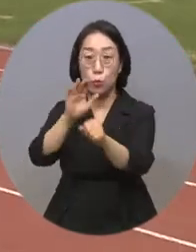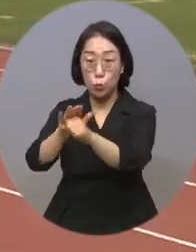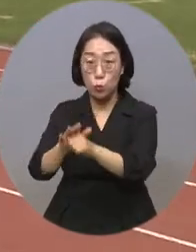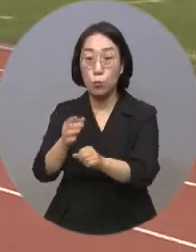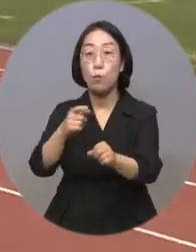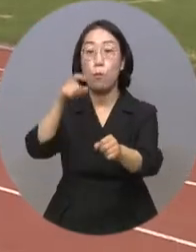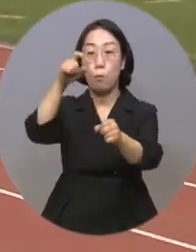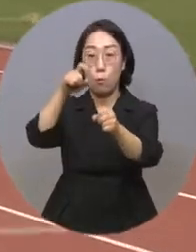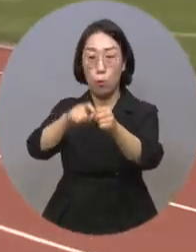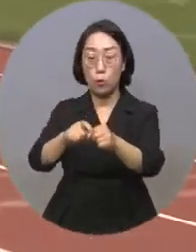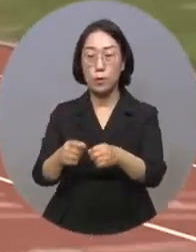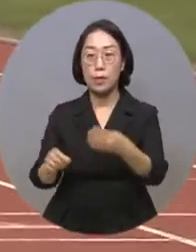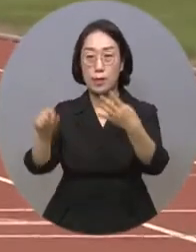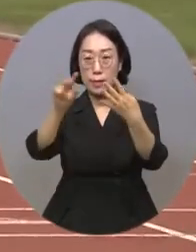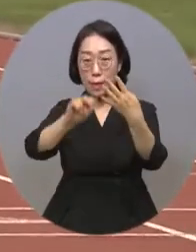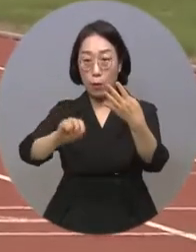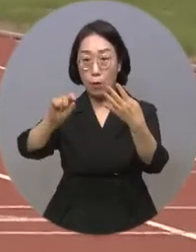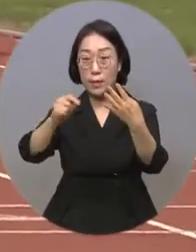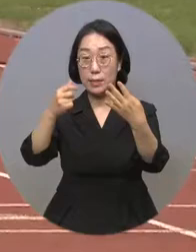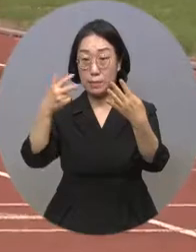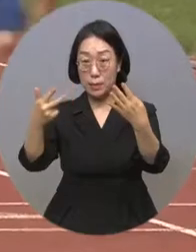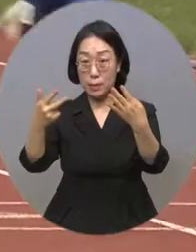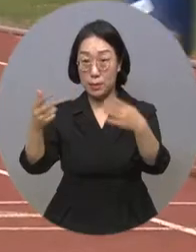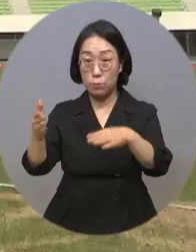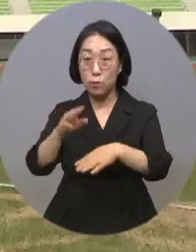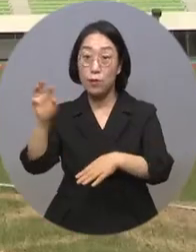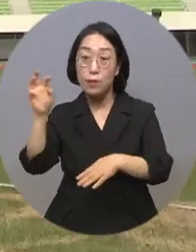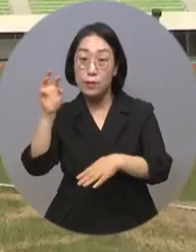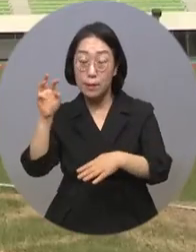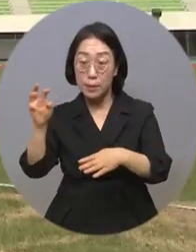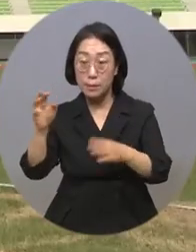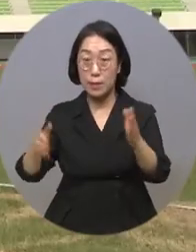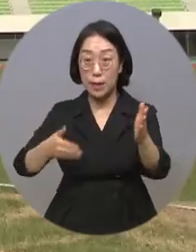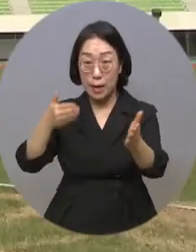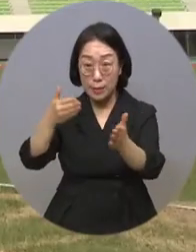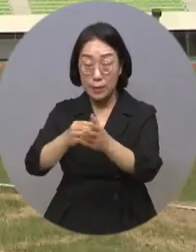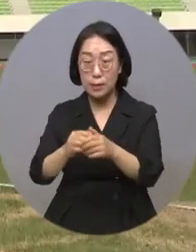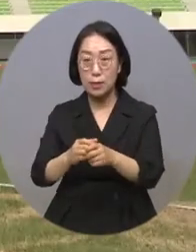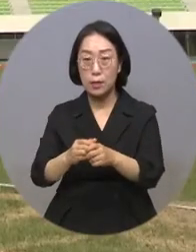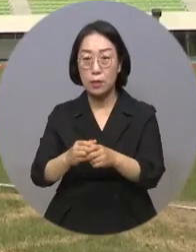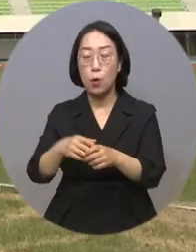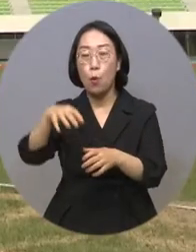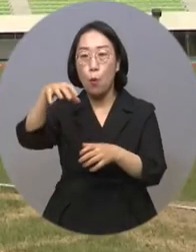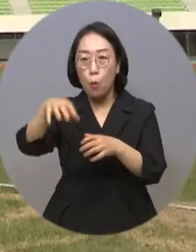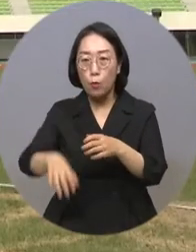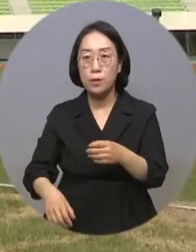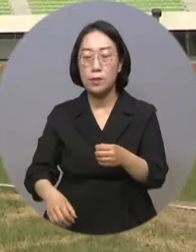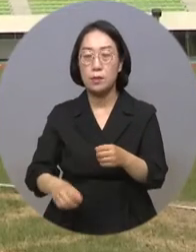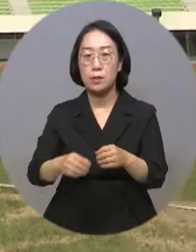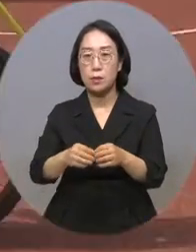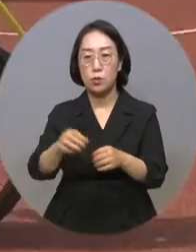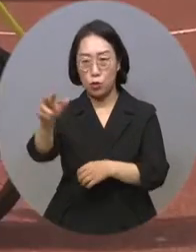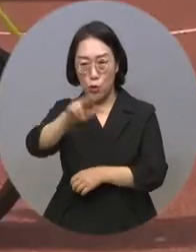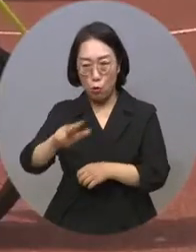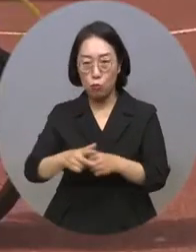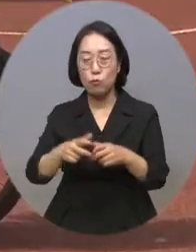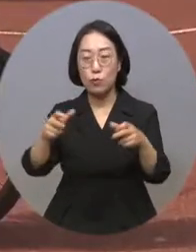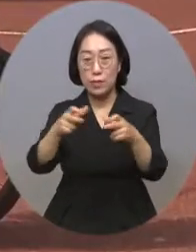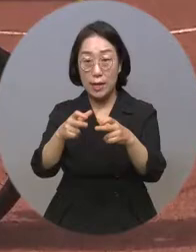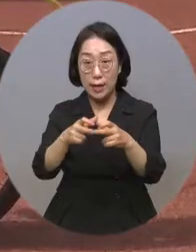위해 지난 4월 27일부터 30일까지 익산 종합운동장에서 제3회 전국 장애인